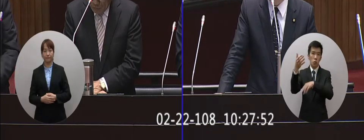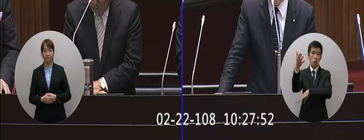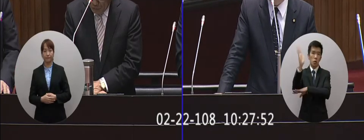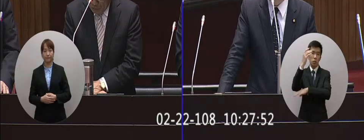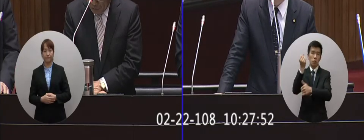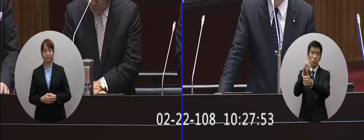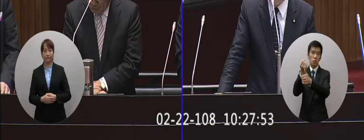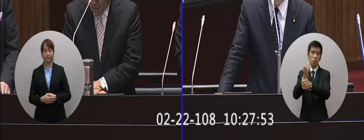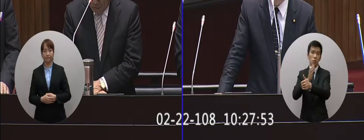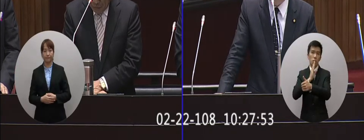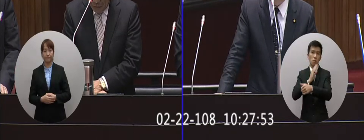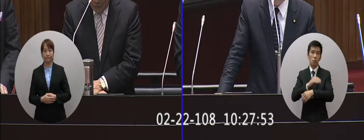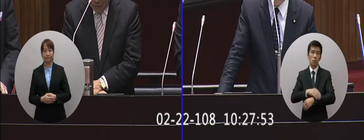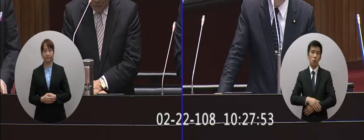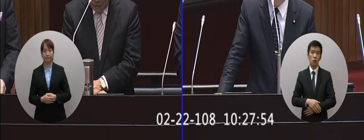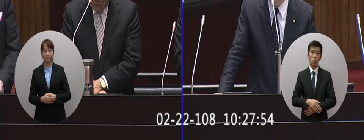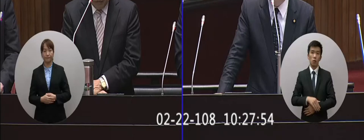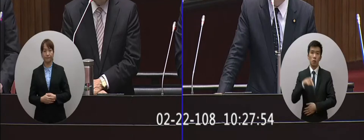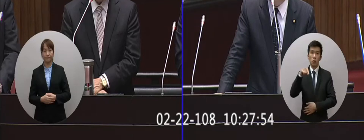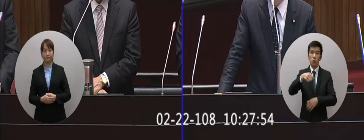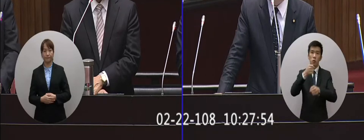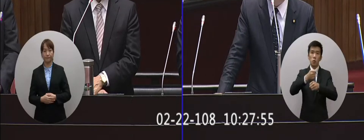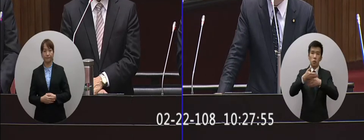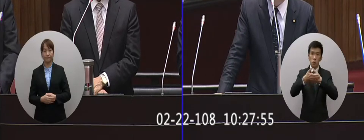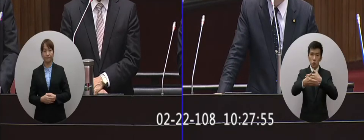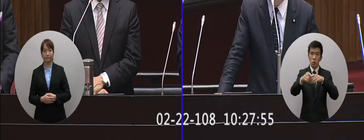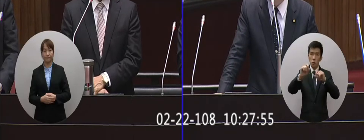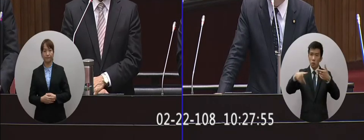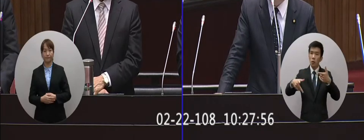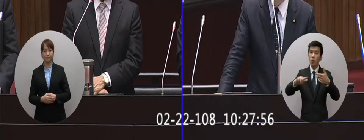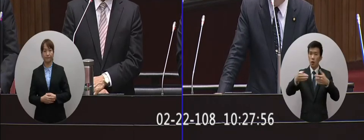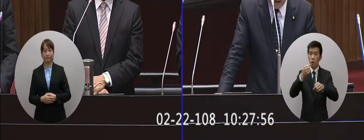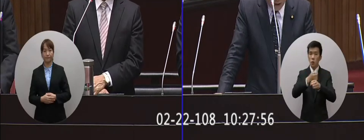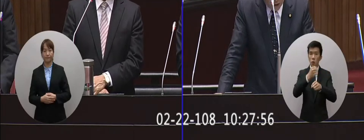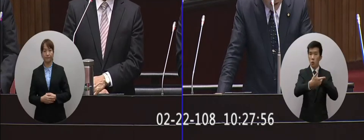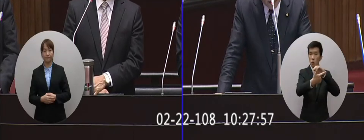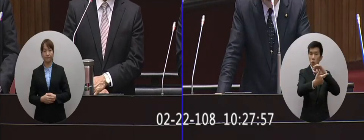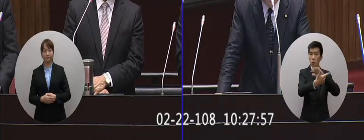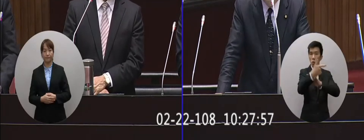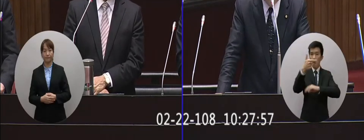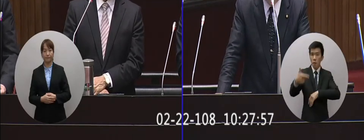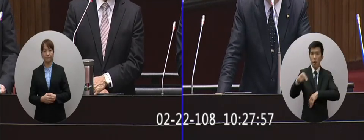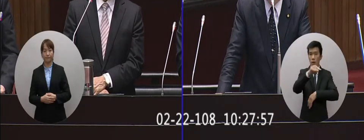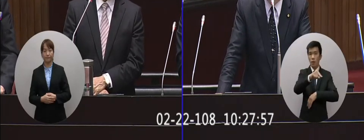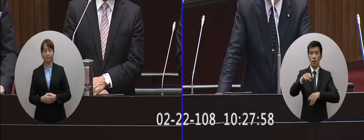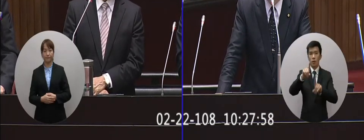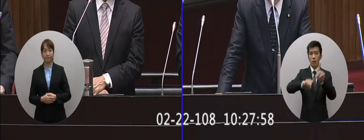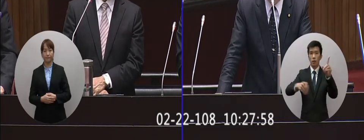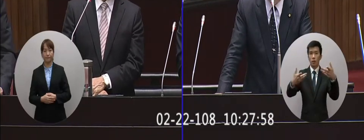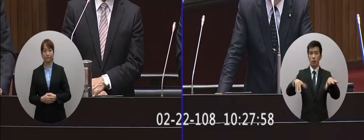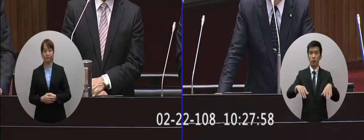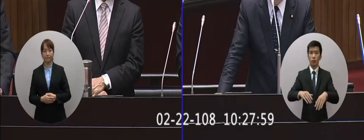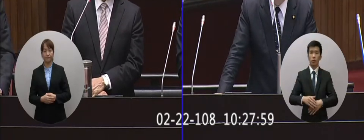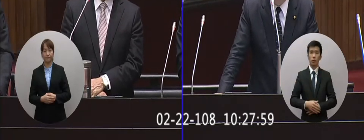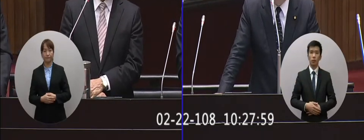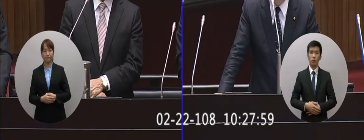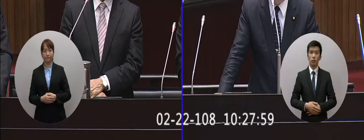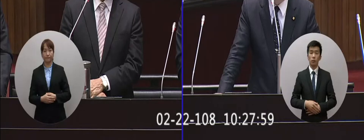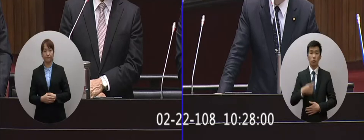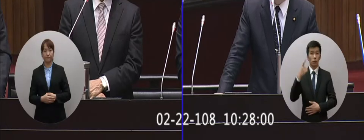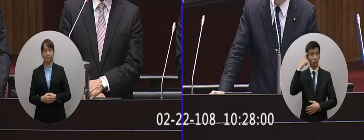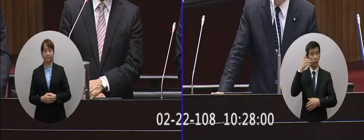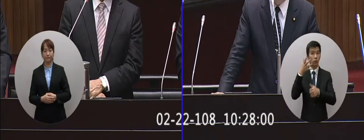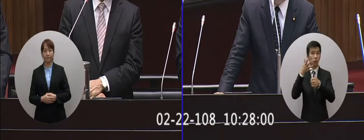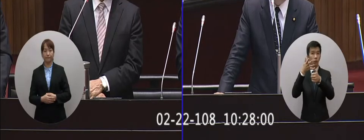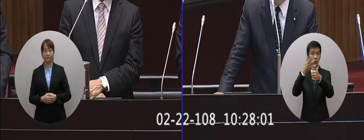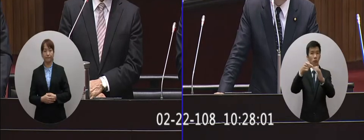同，那它的进步跟落后就呈现这么大的差距。那我要请教一下院长，就是针对日